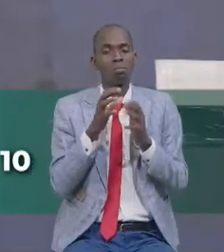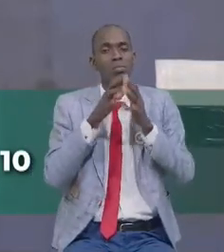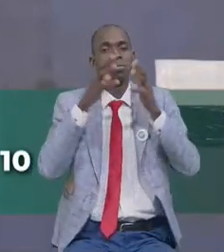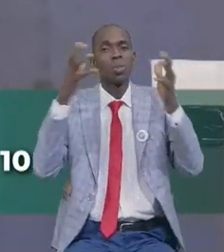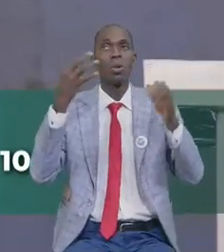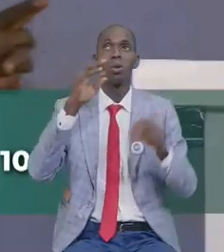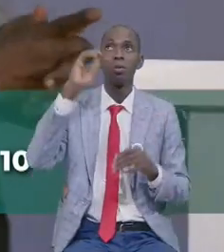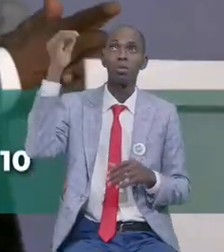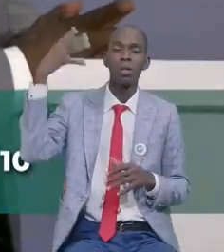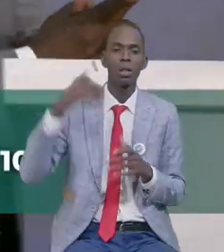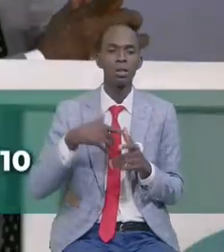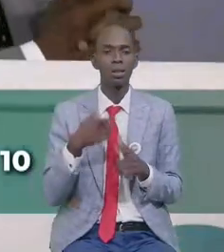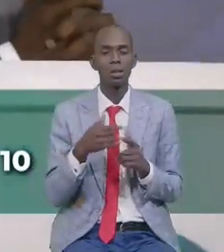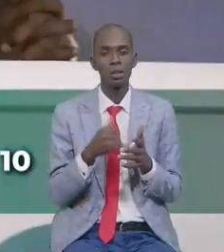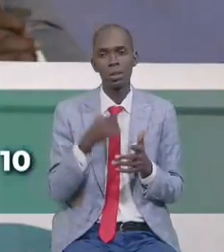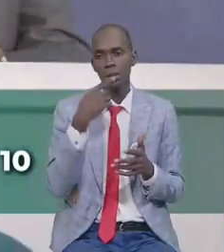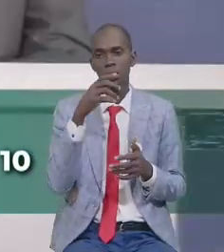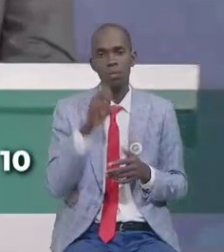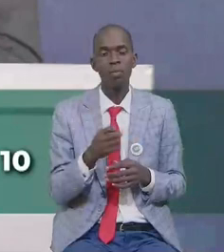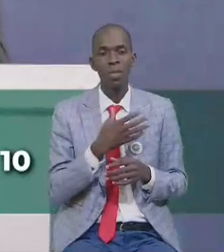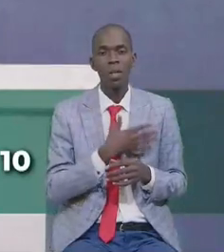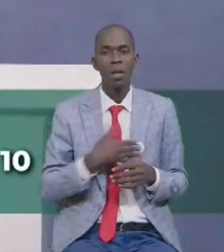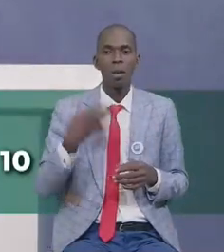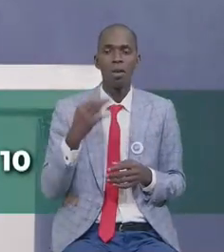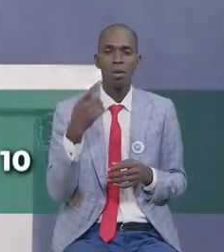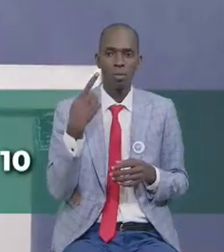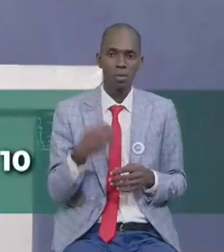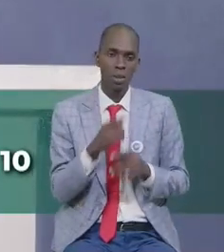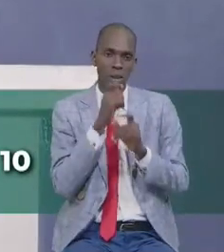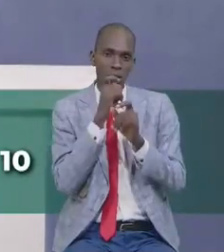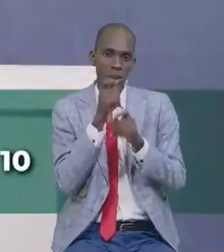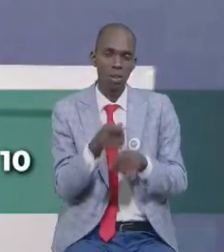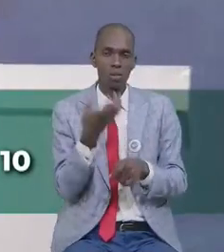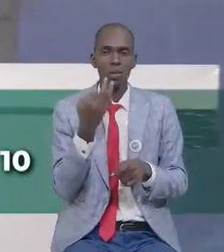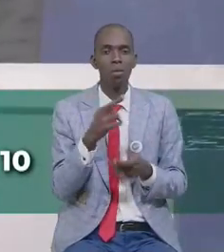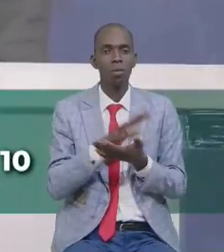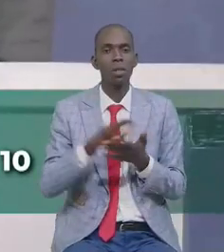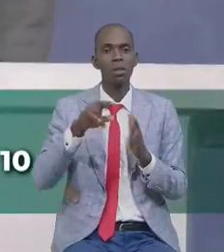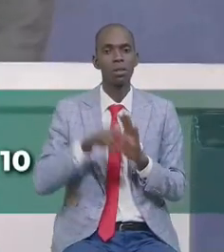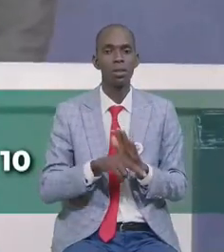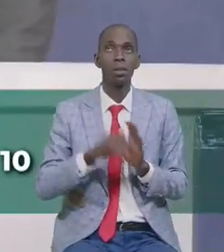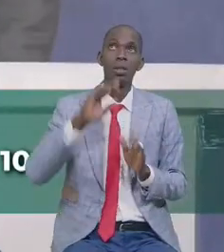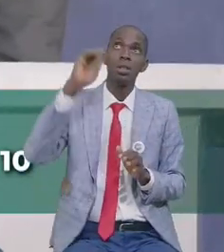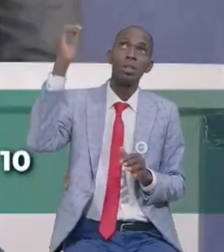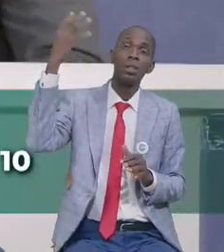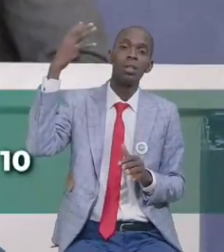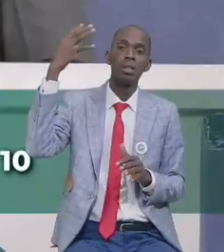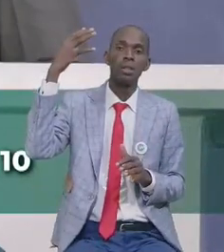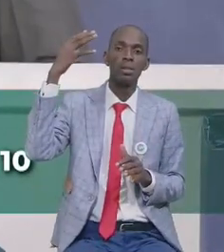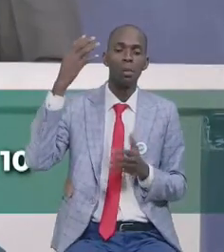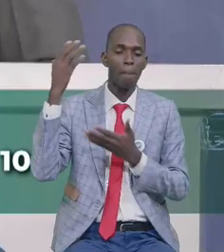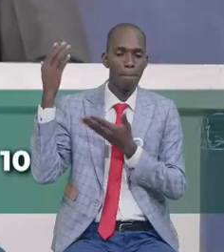grâce et dit et du don de la justice. La grâce apporte